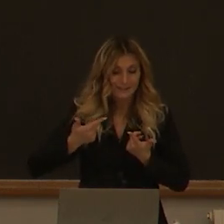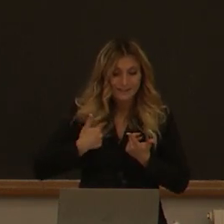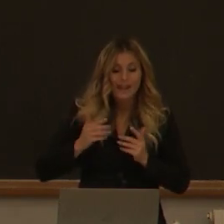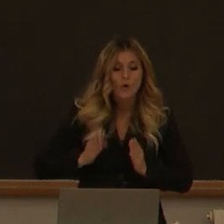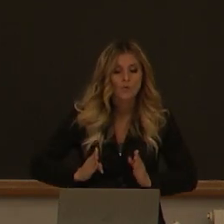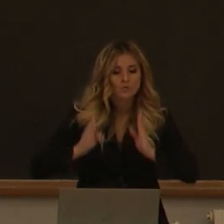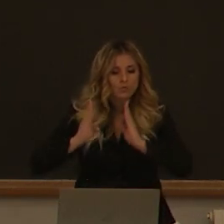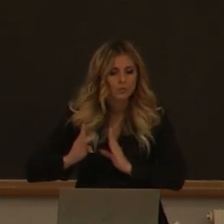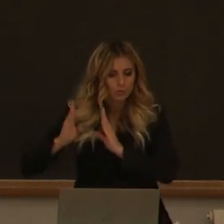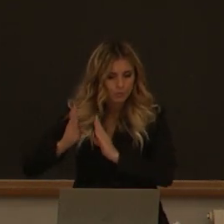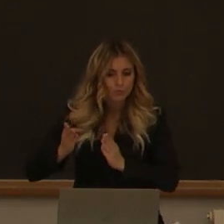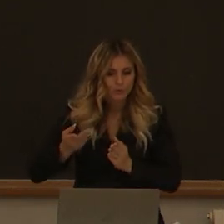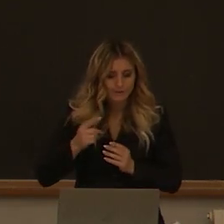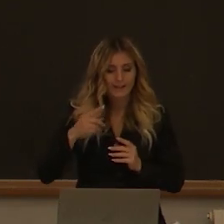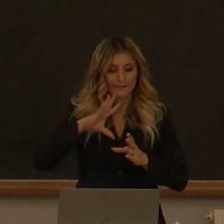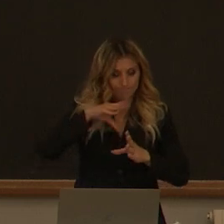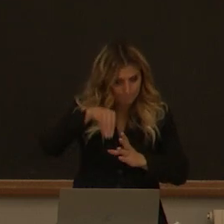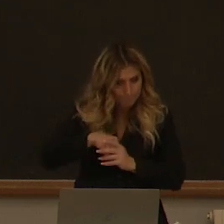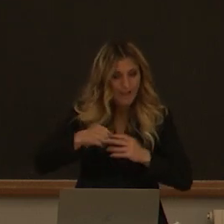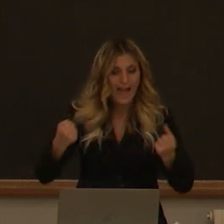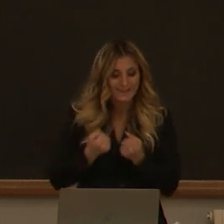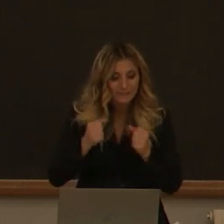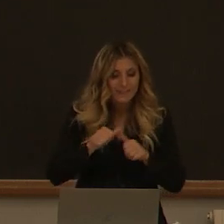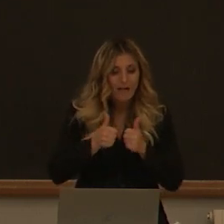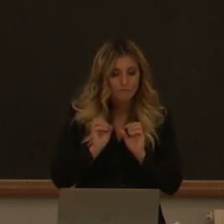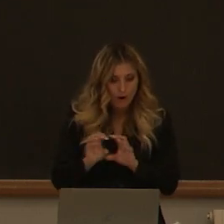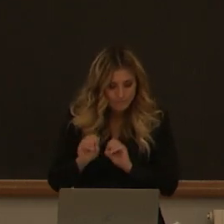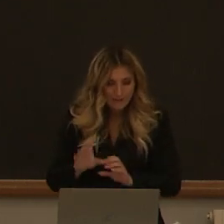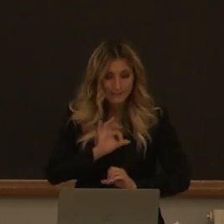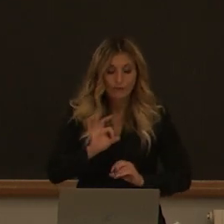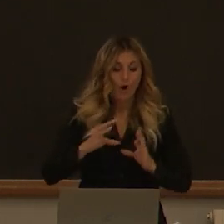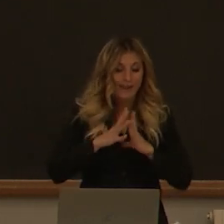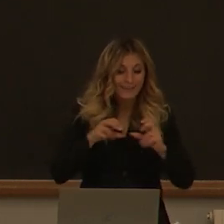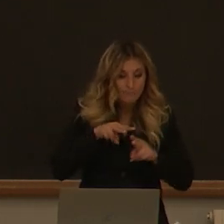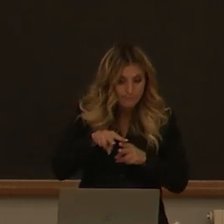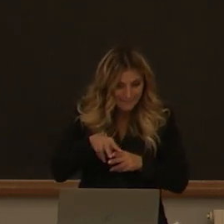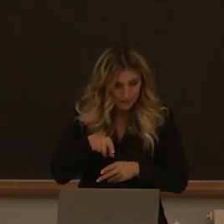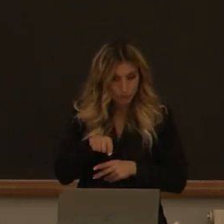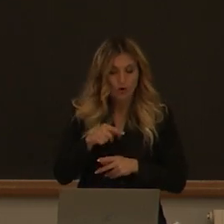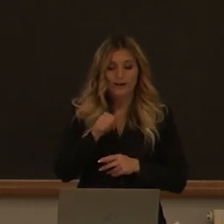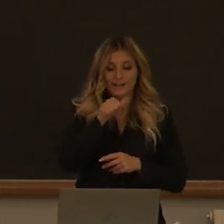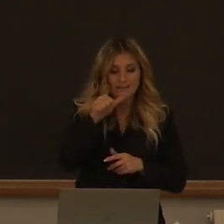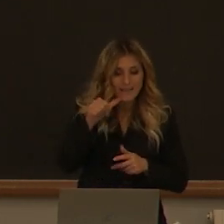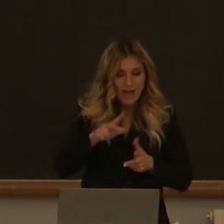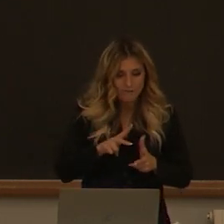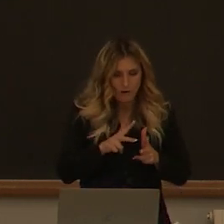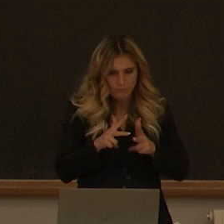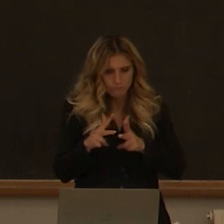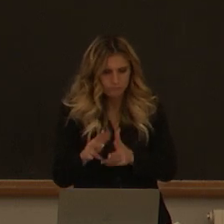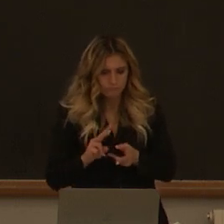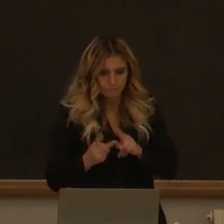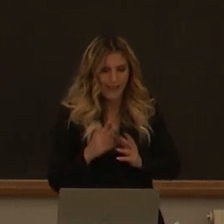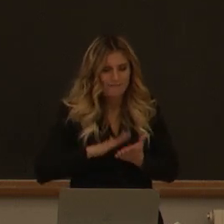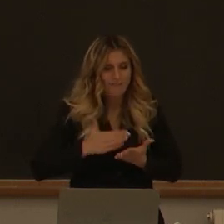delle strutture e delle attività formative autoimprenditoriali che poi, diciamo, portano valore aggiunto